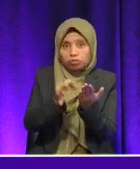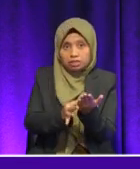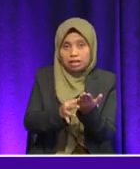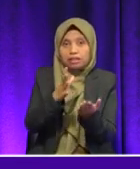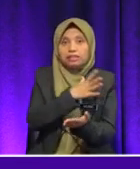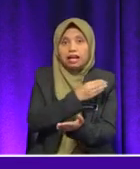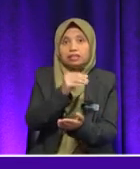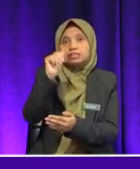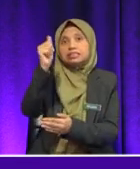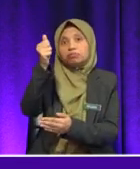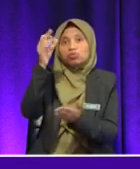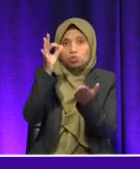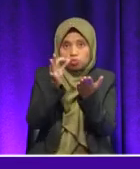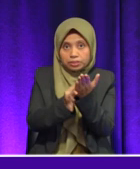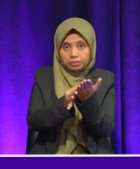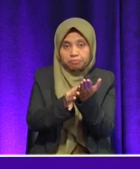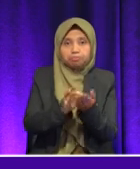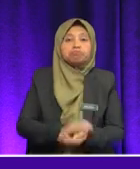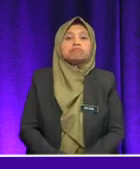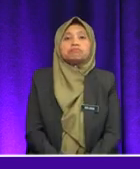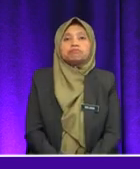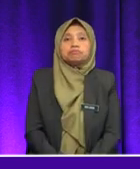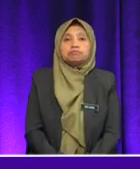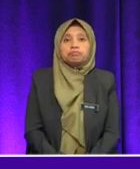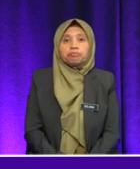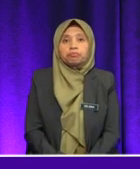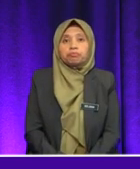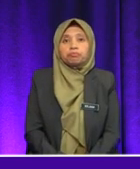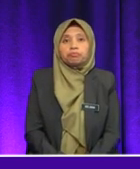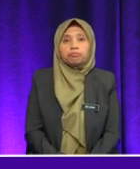Sin Oke Baik saya diteruskan silahkan